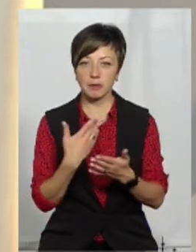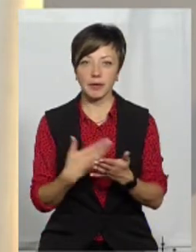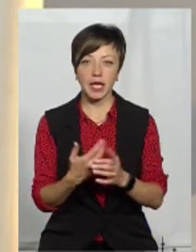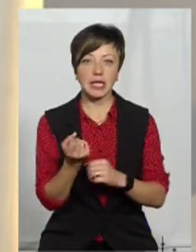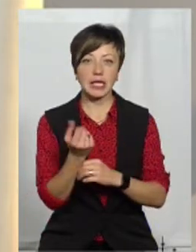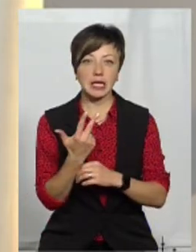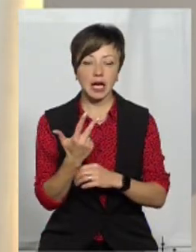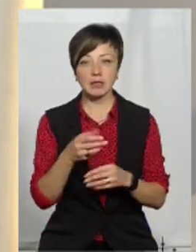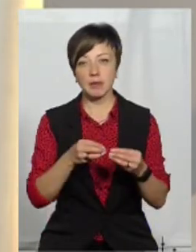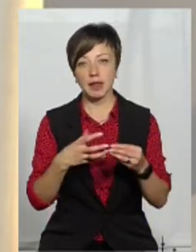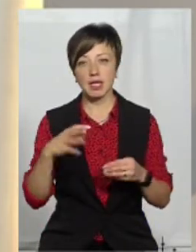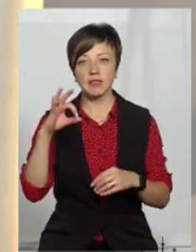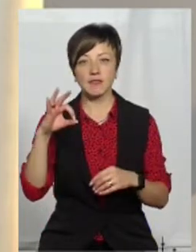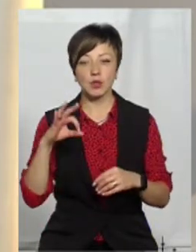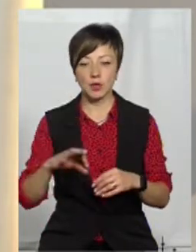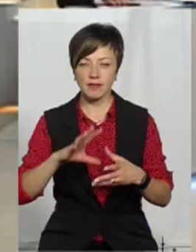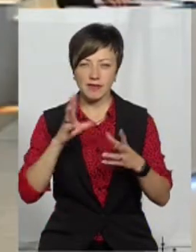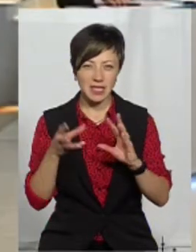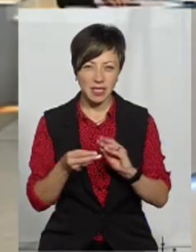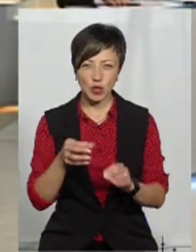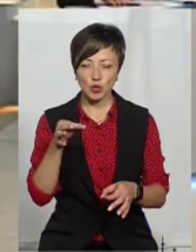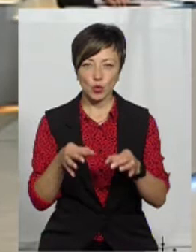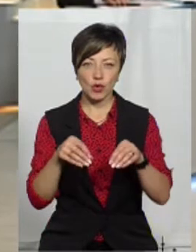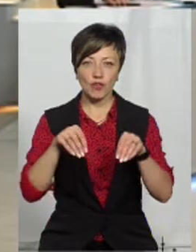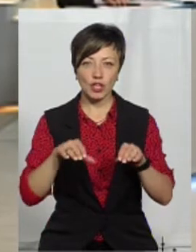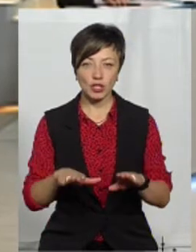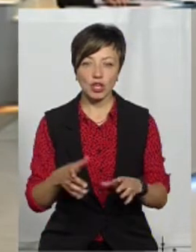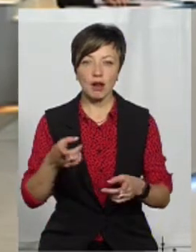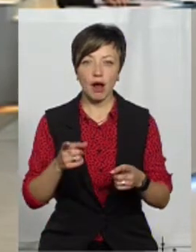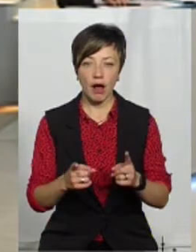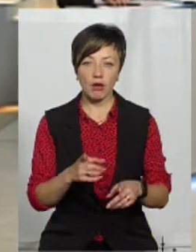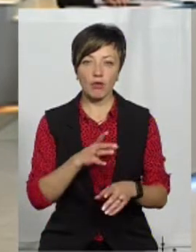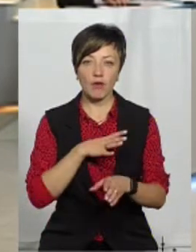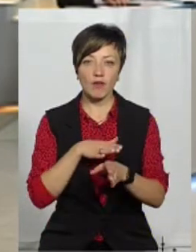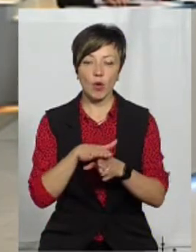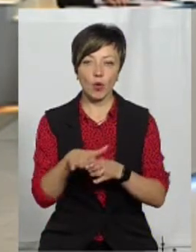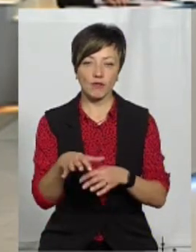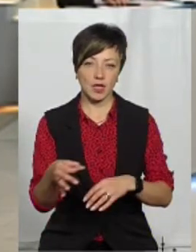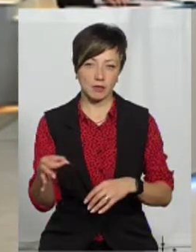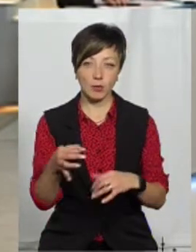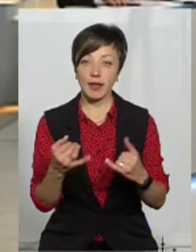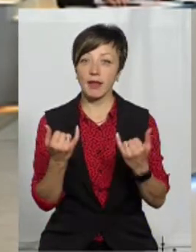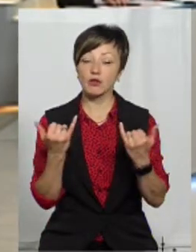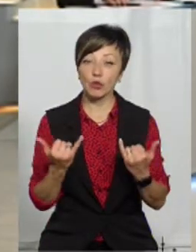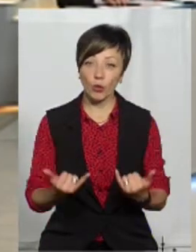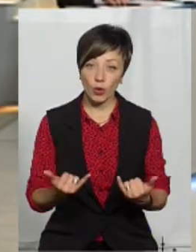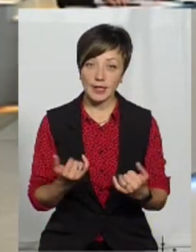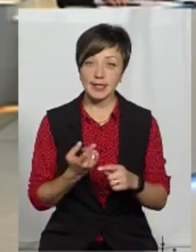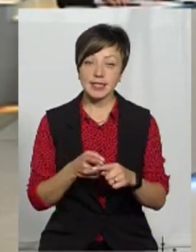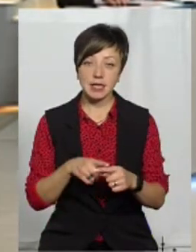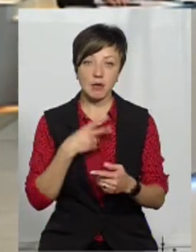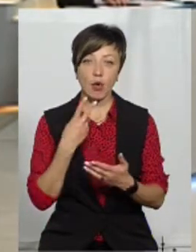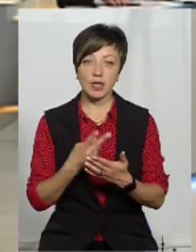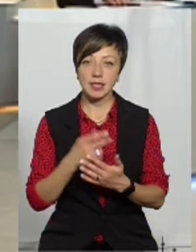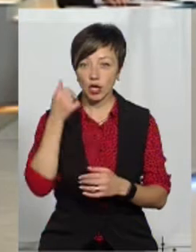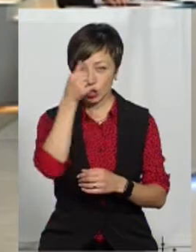орієнтовно 13-15% від всіх судових рішень, які реально повно виконувались в області. На сьогодні цей